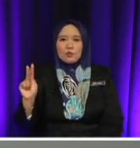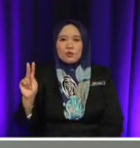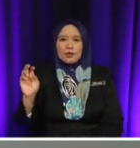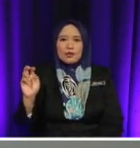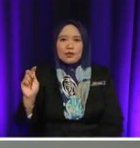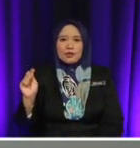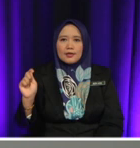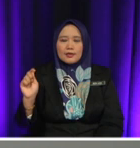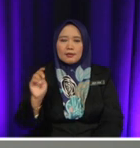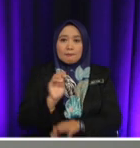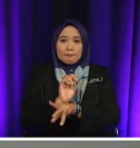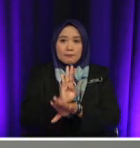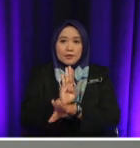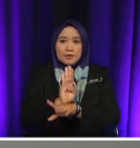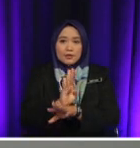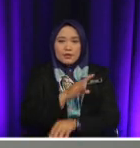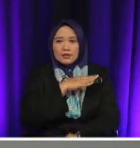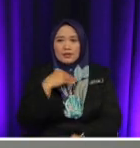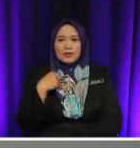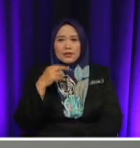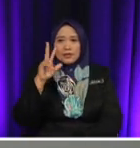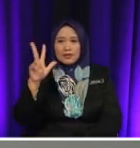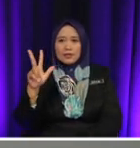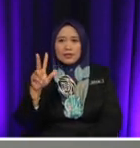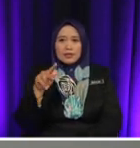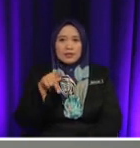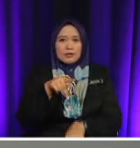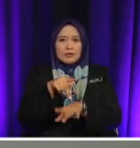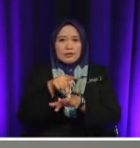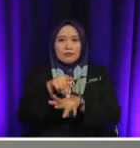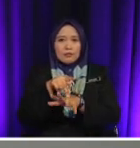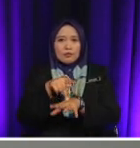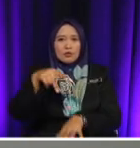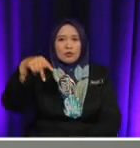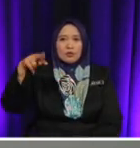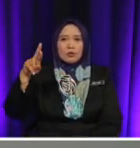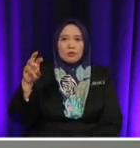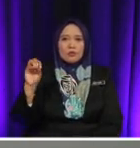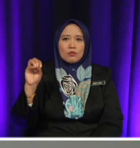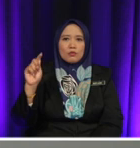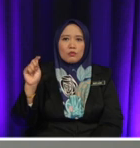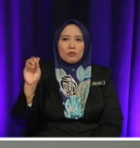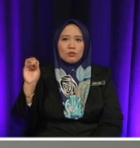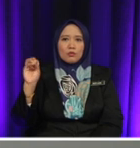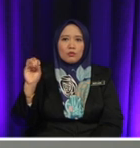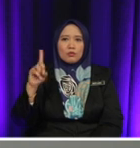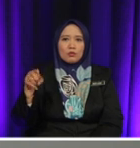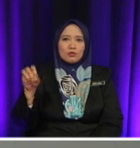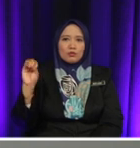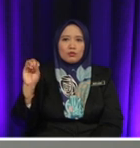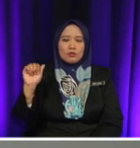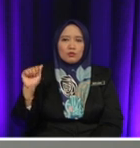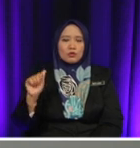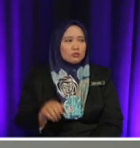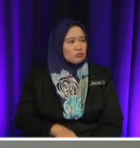protozoa H okey kita tahu di sini sebelum kita buat pilihan kita kena faham soalan iaitu pastikan antibiotik